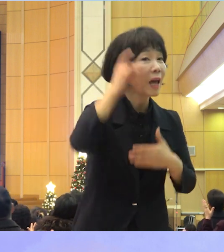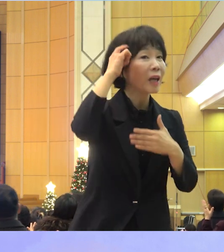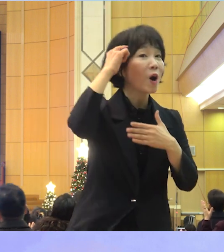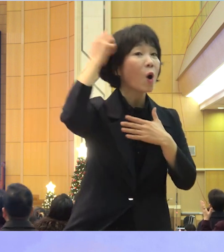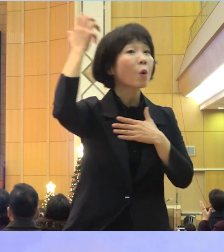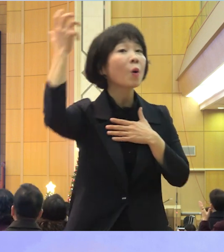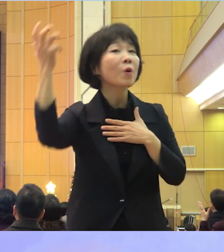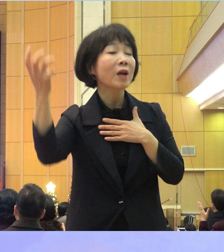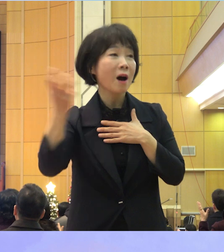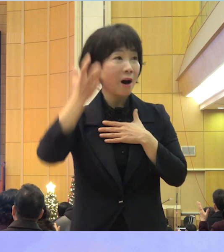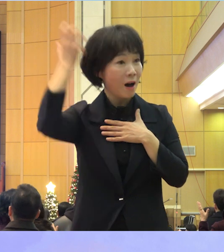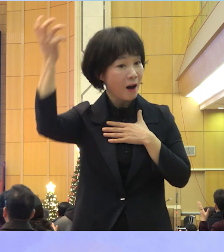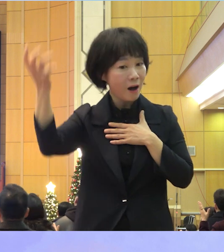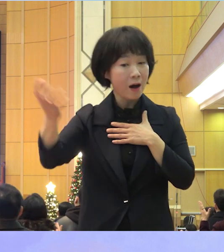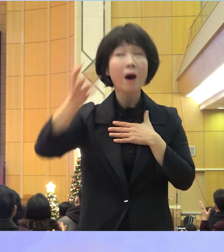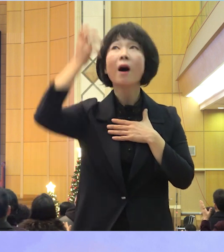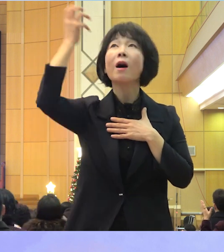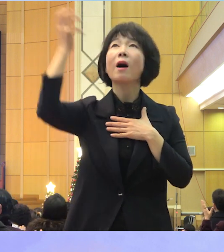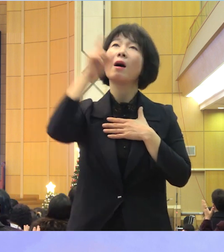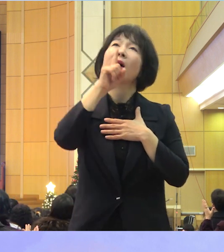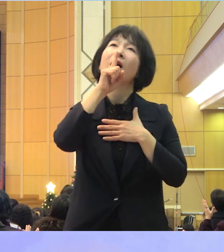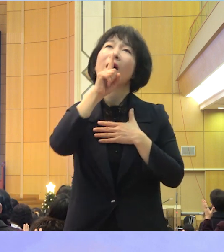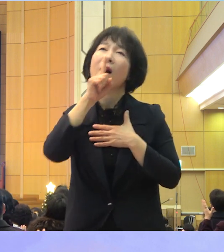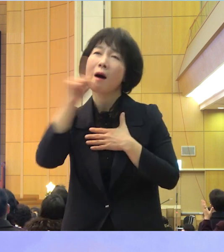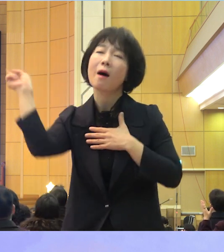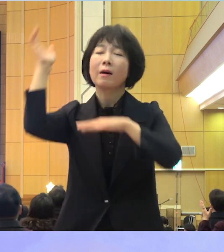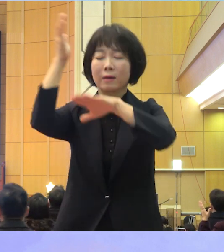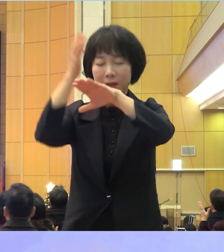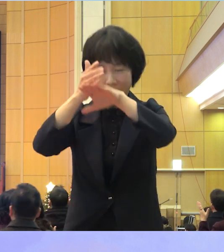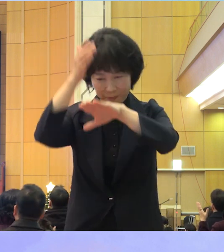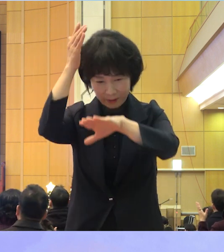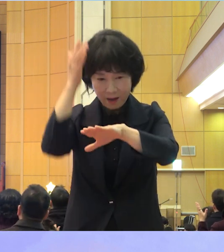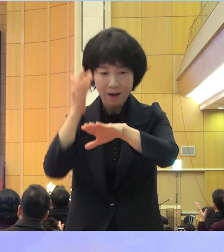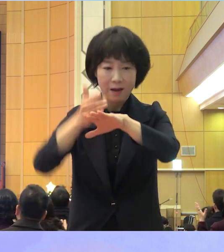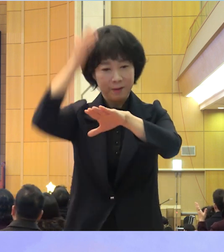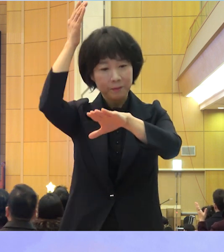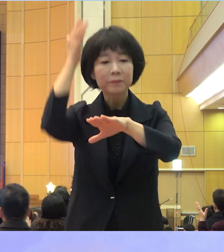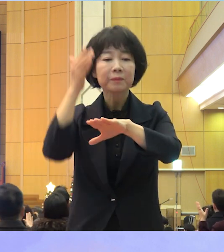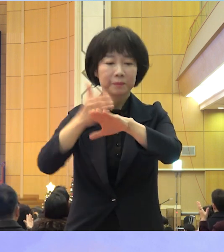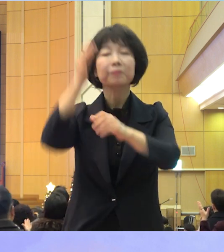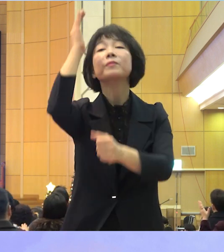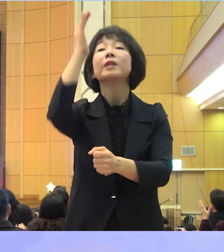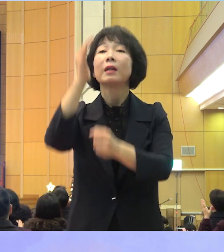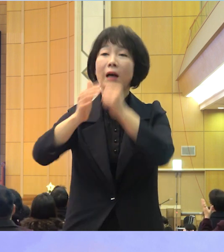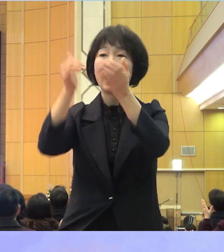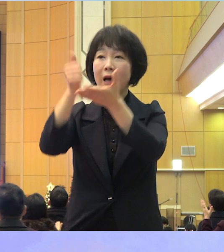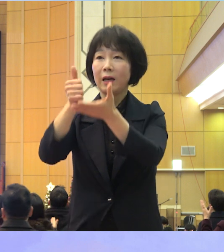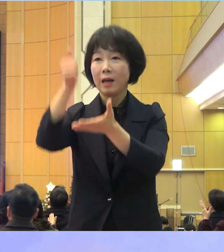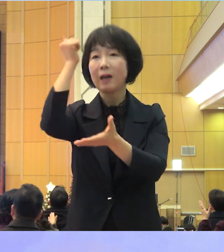감사합니다. 내 영혼아 감사하라.